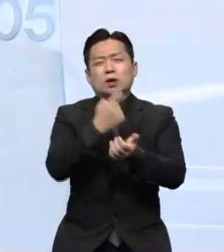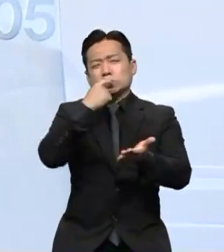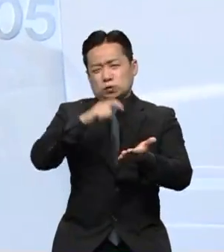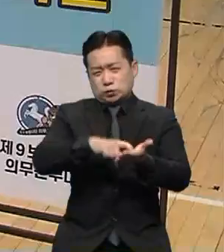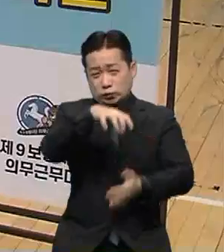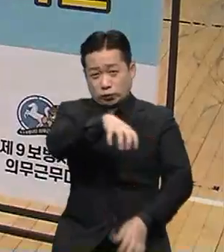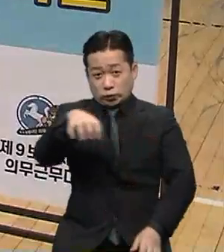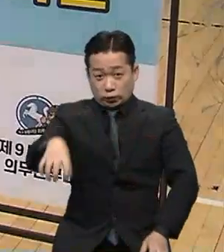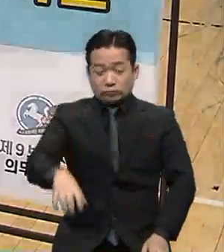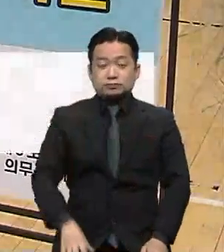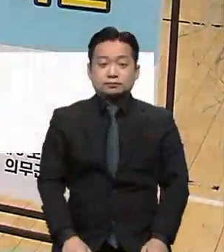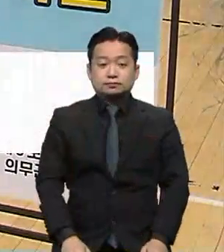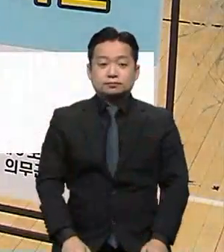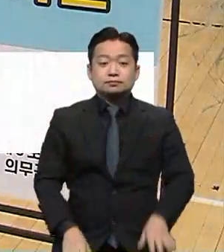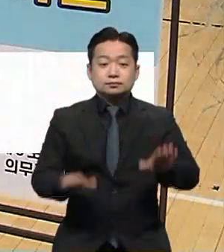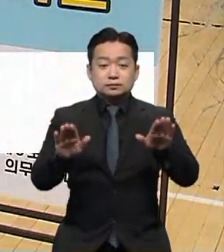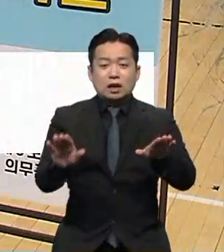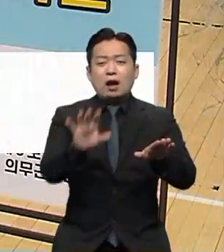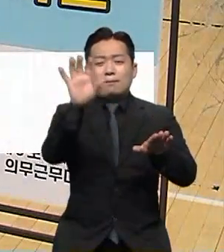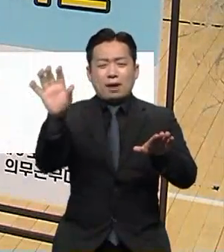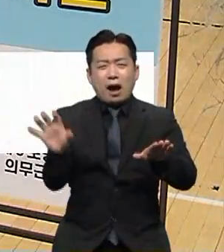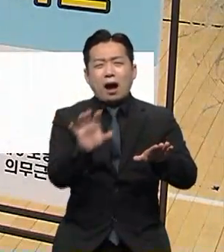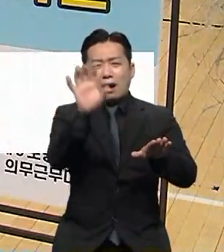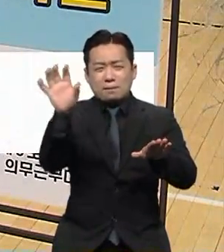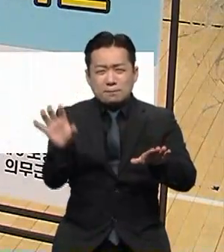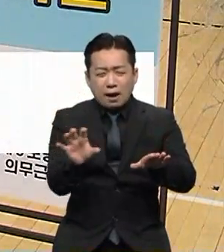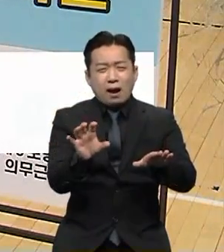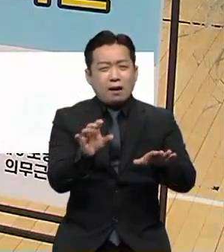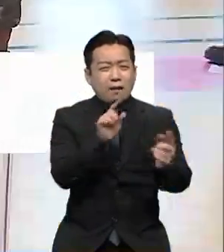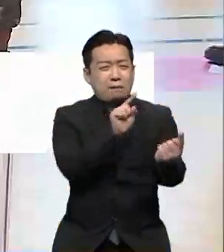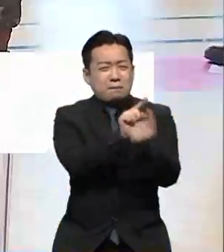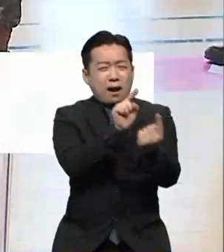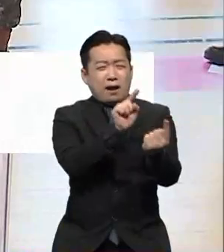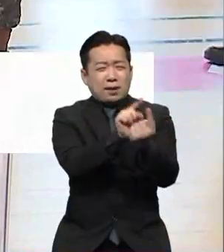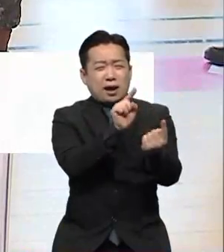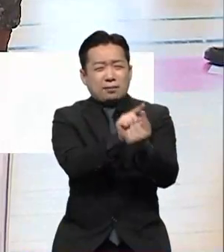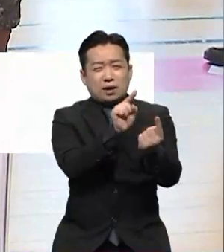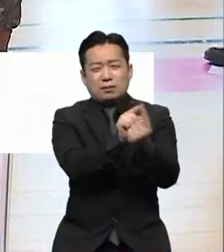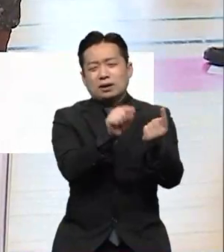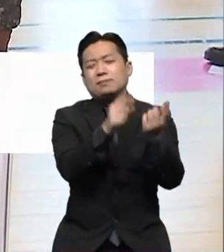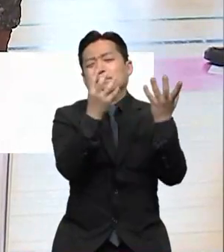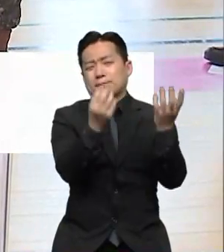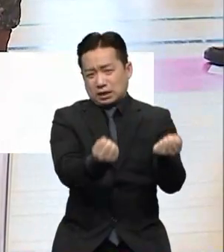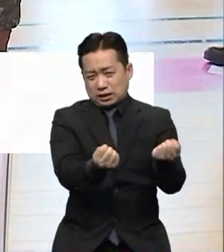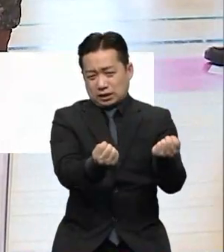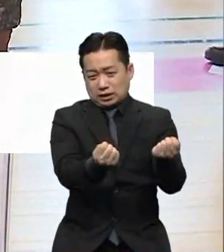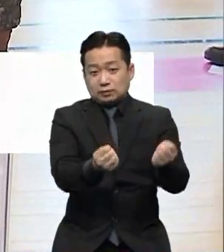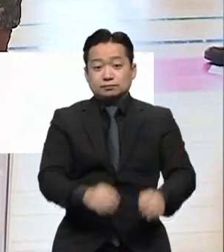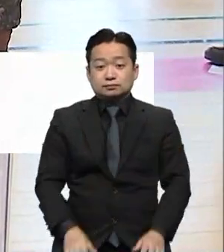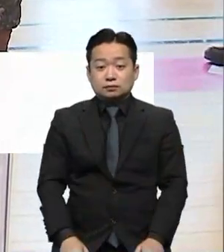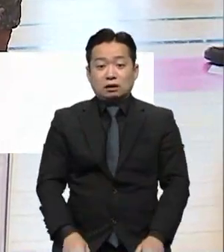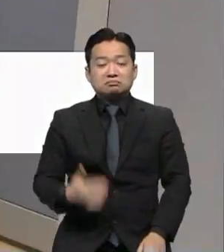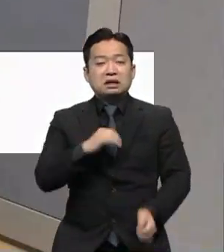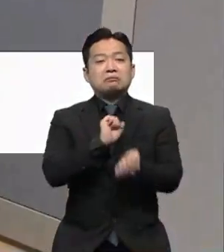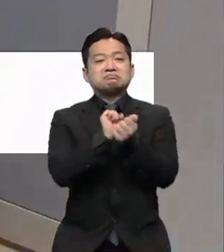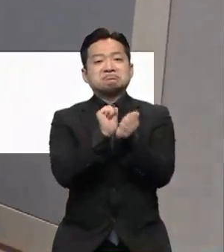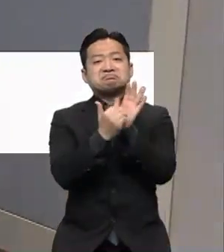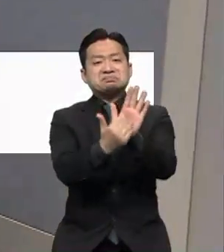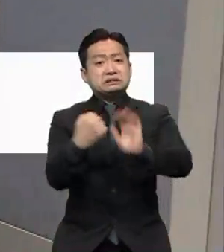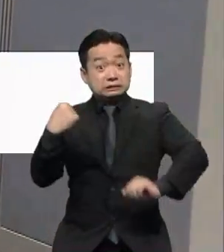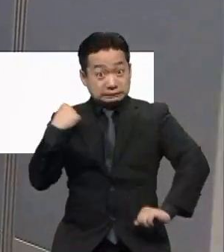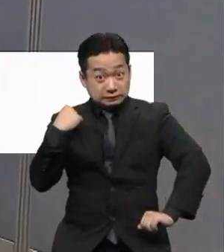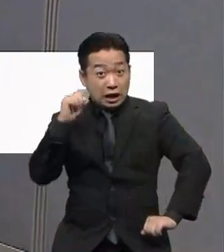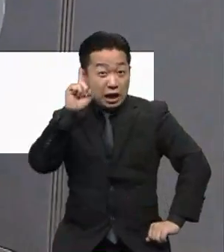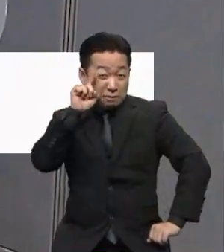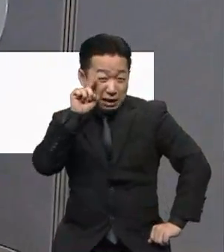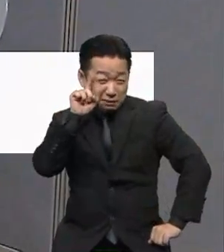취약시설입니다. 반복적으로 계속 감염 원에 노출될 기회가 굉장히 높은 데죠. 그러니까 면역이 웬만큼 강해도 매일매일